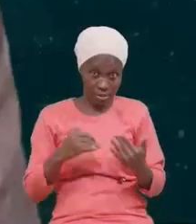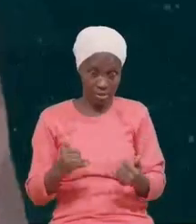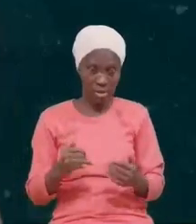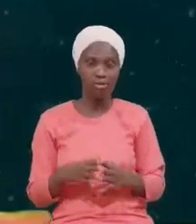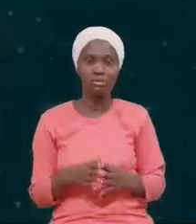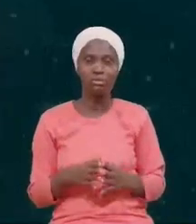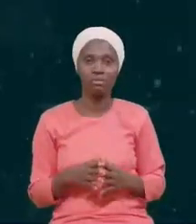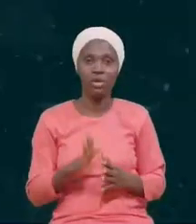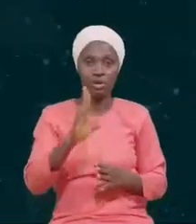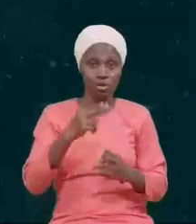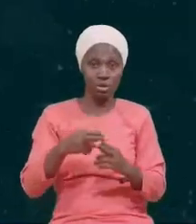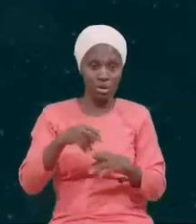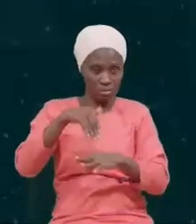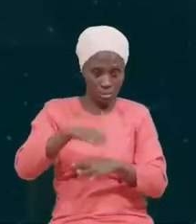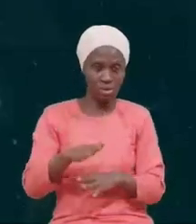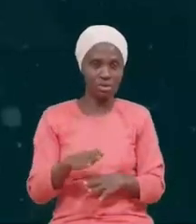envoyez votre nom.